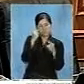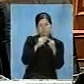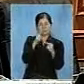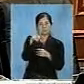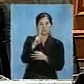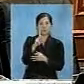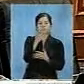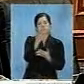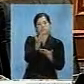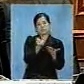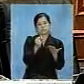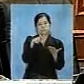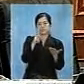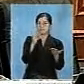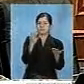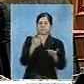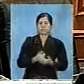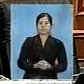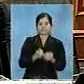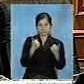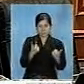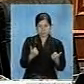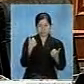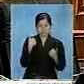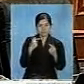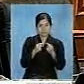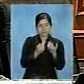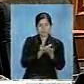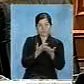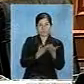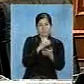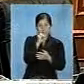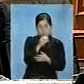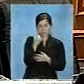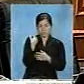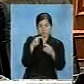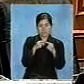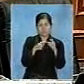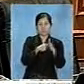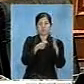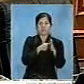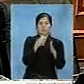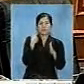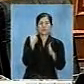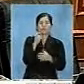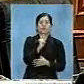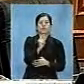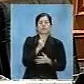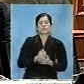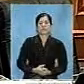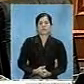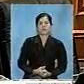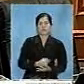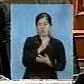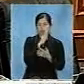ำลังพิจารณาอยู่ขณะนี้นะครับก็ได้กำลังเสนอหลักการว่าความจริงถ้าหากว่